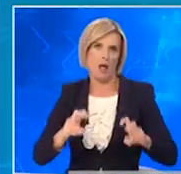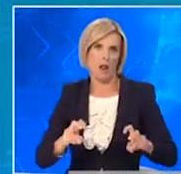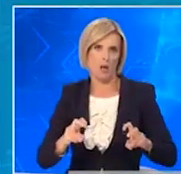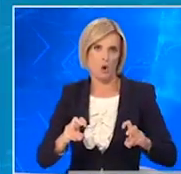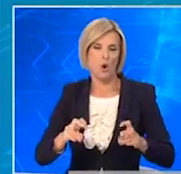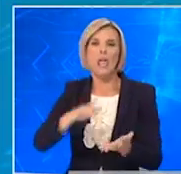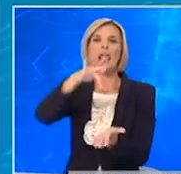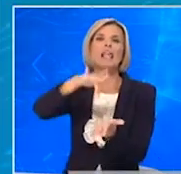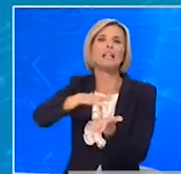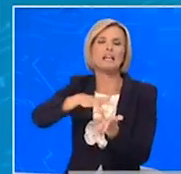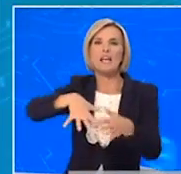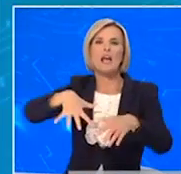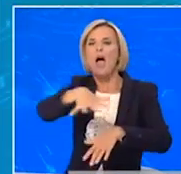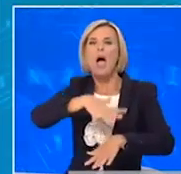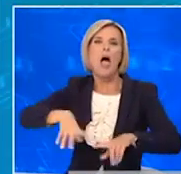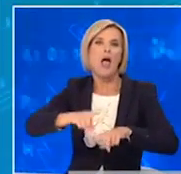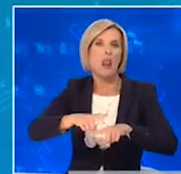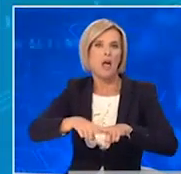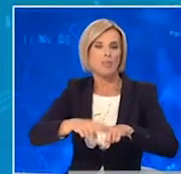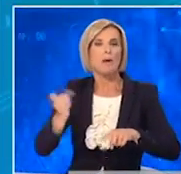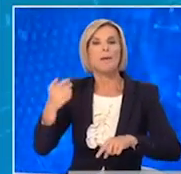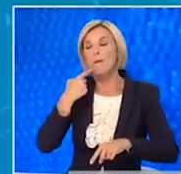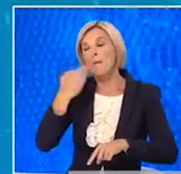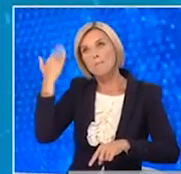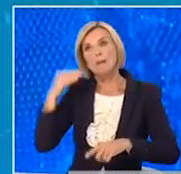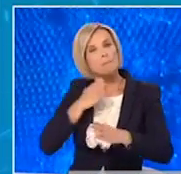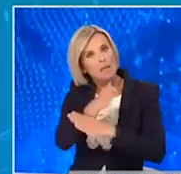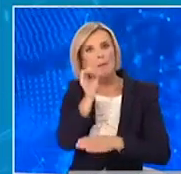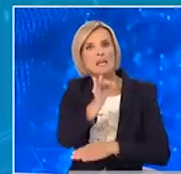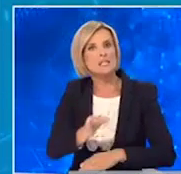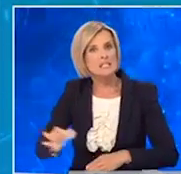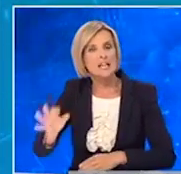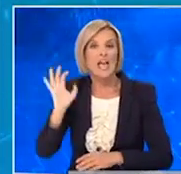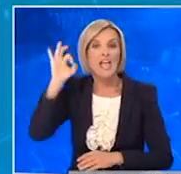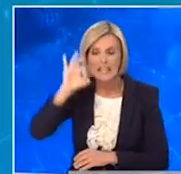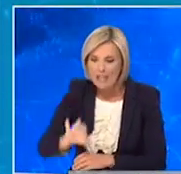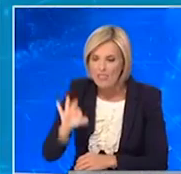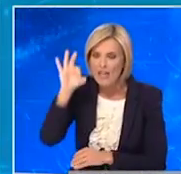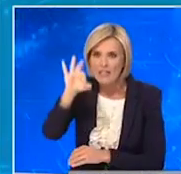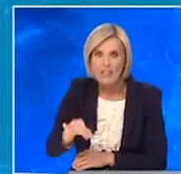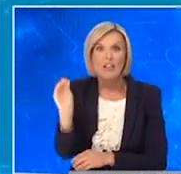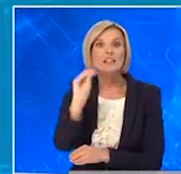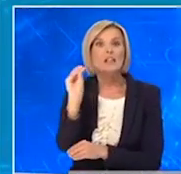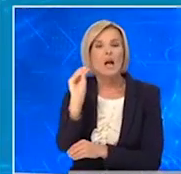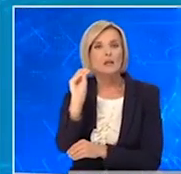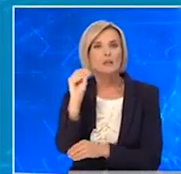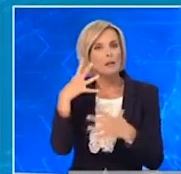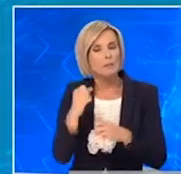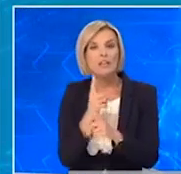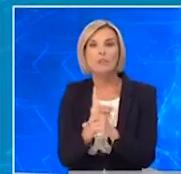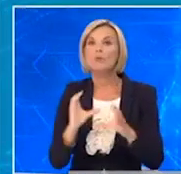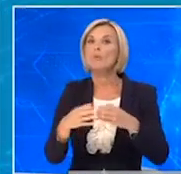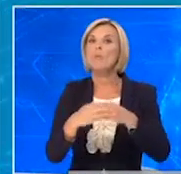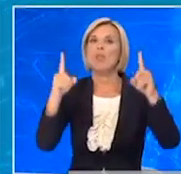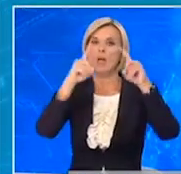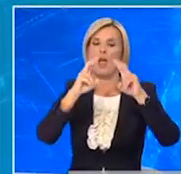Θα ήταν σε συντριπτικά, νομίζω, σε νησιωτικές περιοχές και κάθε Τετάρτη ουσιαστικά υπάρχει ομάδα των ελέγχων,